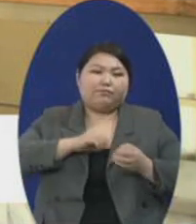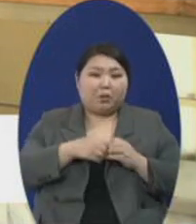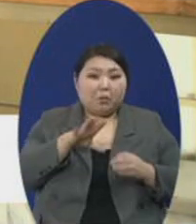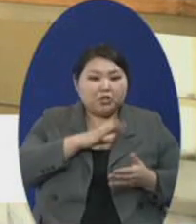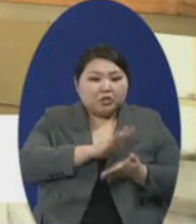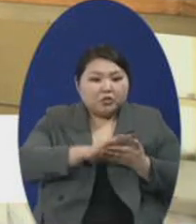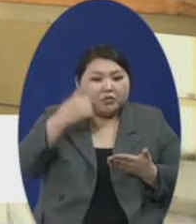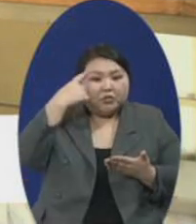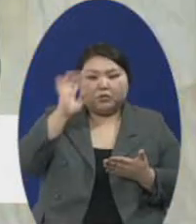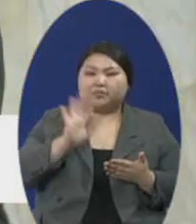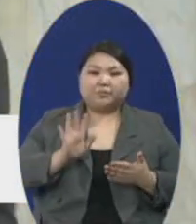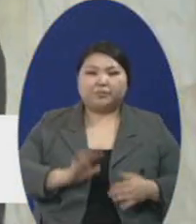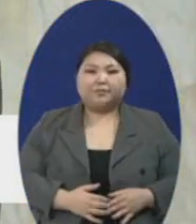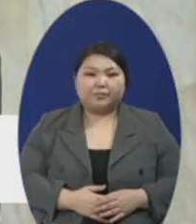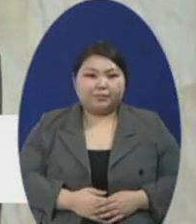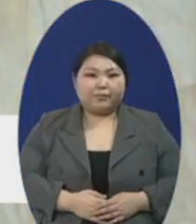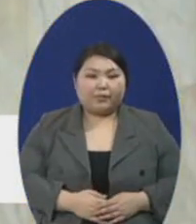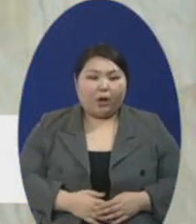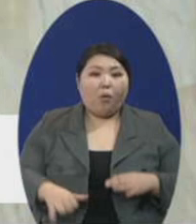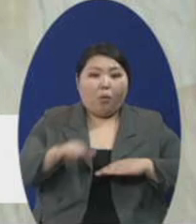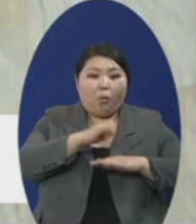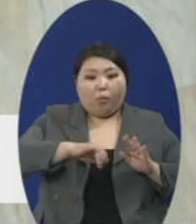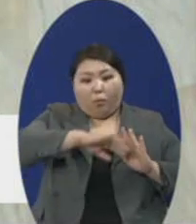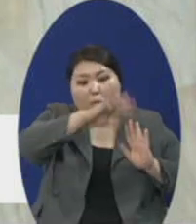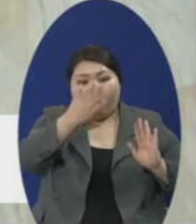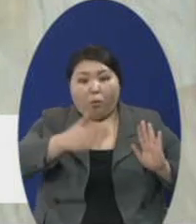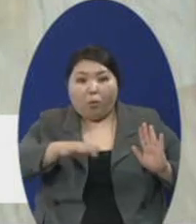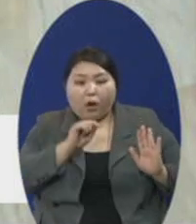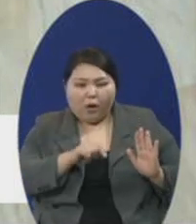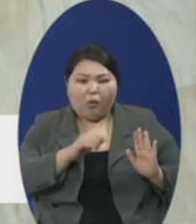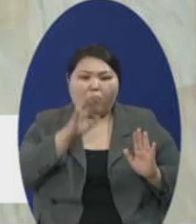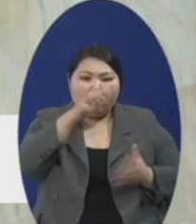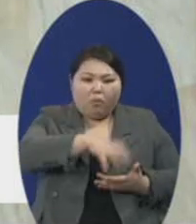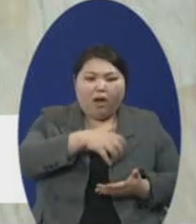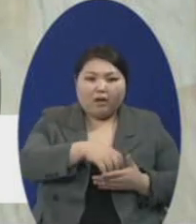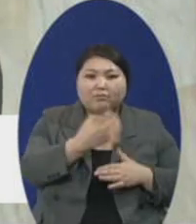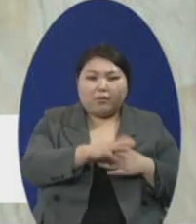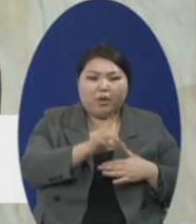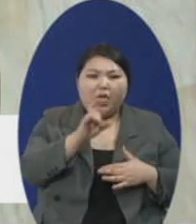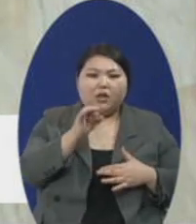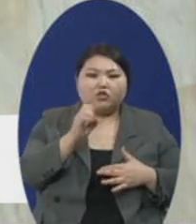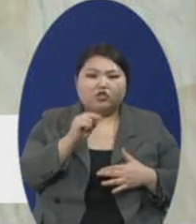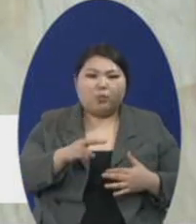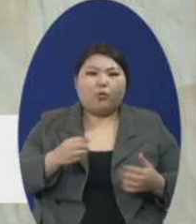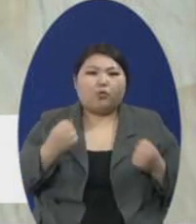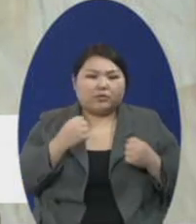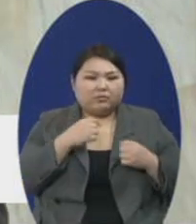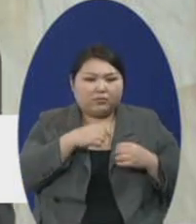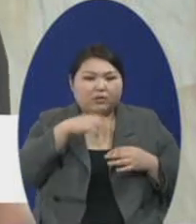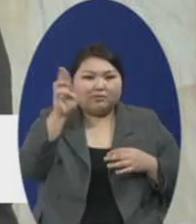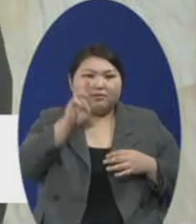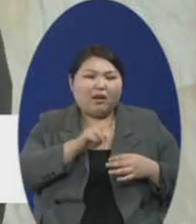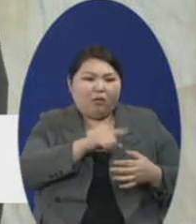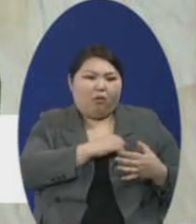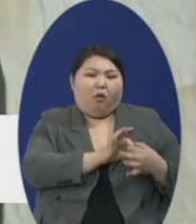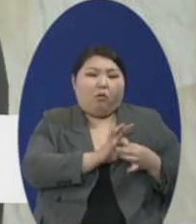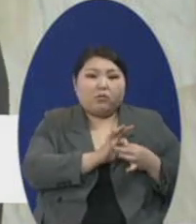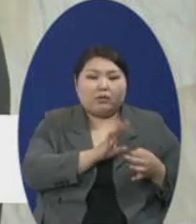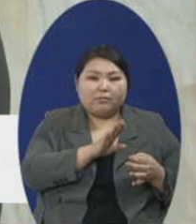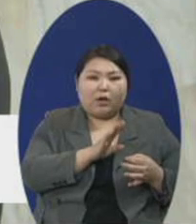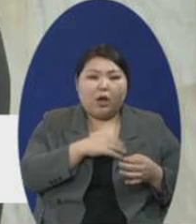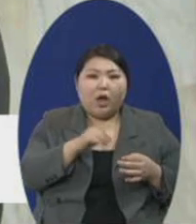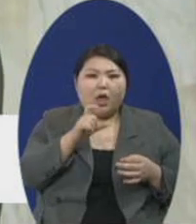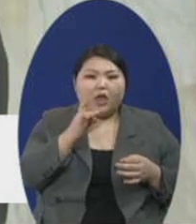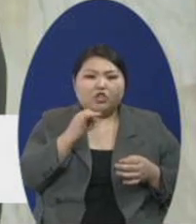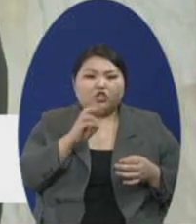авчихсан. За уулуурхайн салбарын хувьд эрчим хүчний салбарт одоо яалтшгүй. Хамтын ажиллагаа гэж ойлголоо. Эрчим хүчний салбарыг бол уулуурхайн